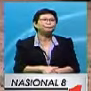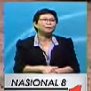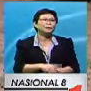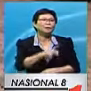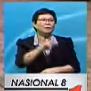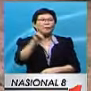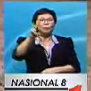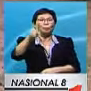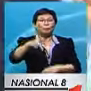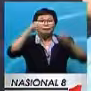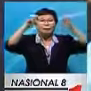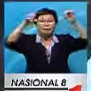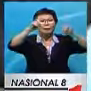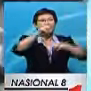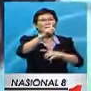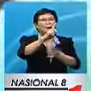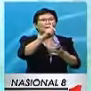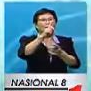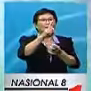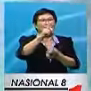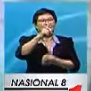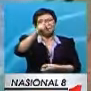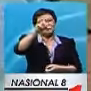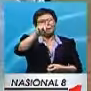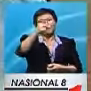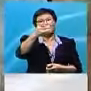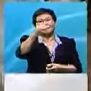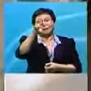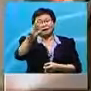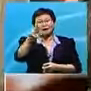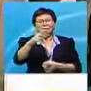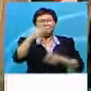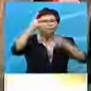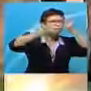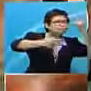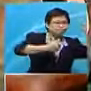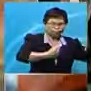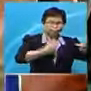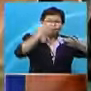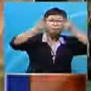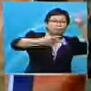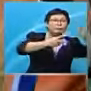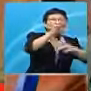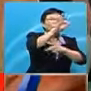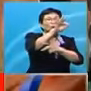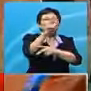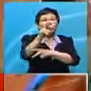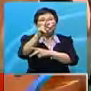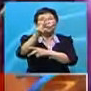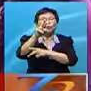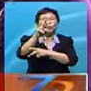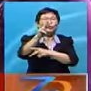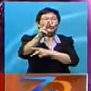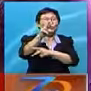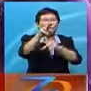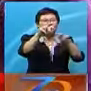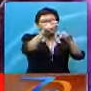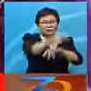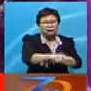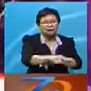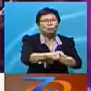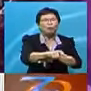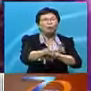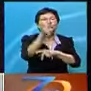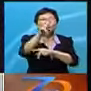Ketua Pengarah Pendidikan Tan Sri Dr. Muhammad Khair Yusof sendiri meninjau persiapan 92 calon UPSR di Sekolah